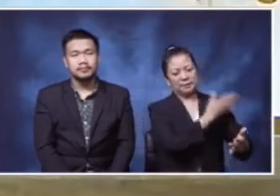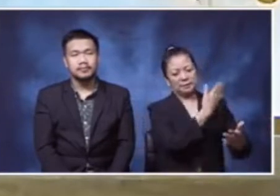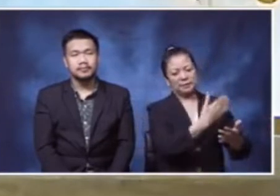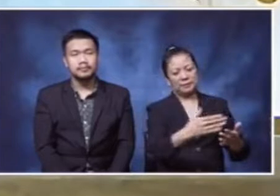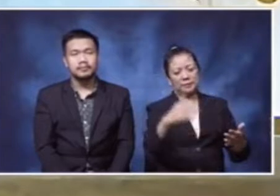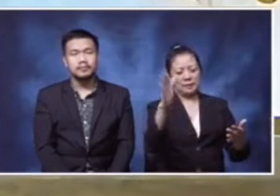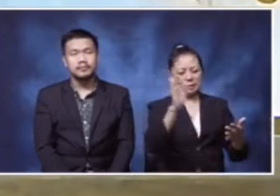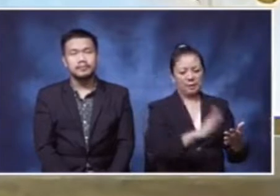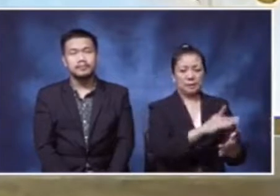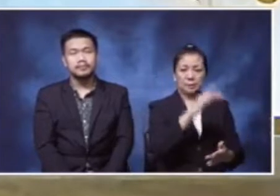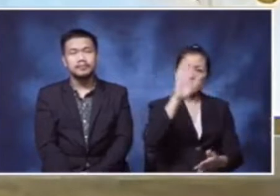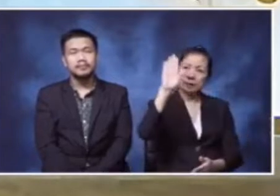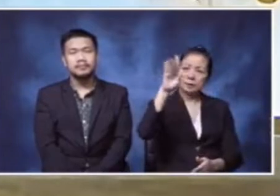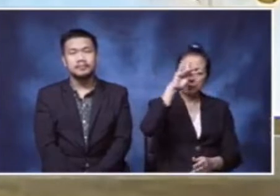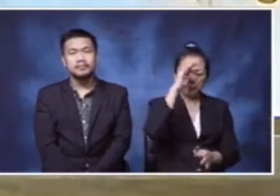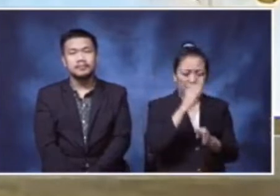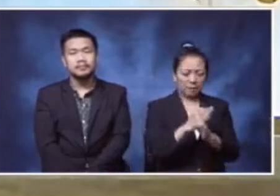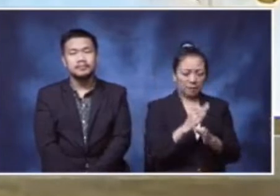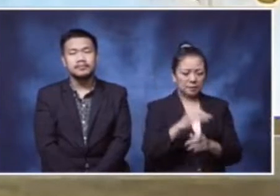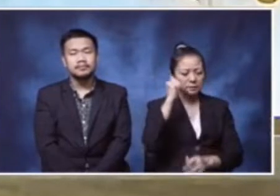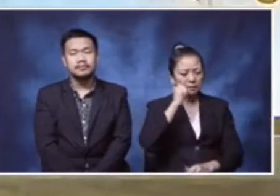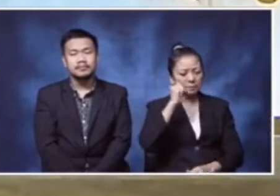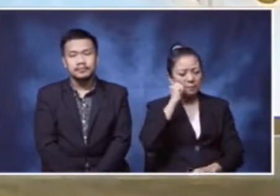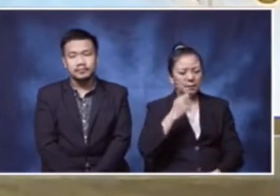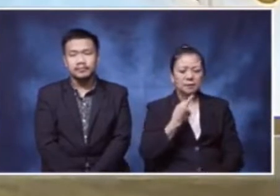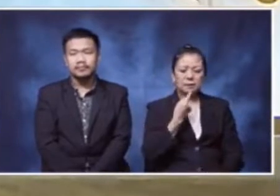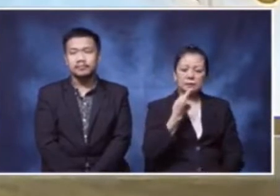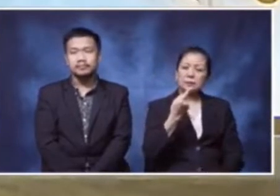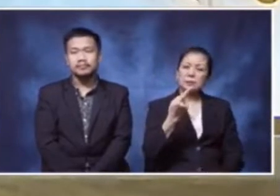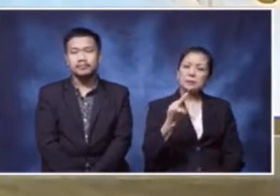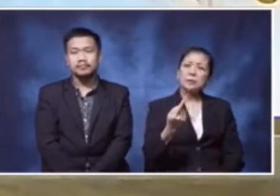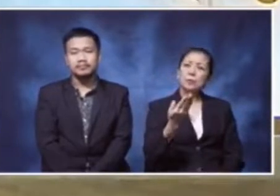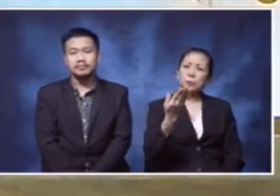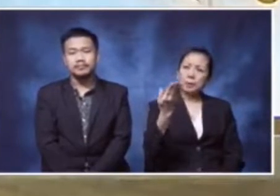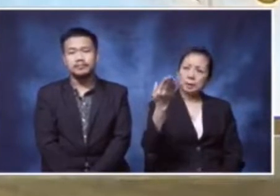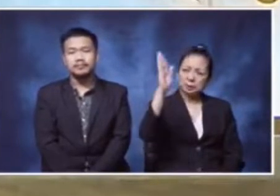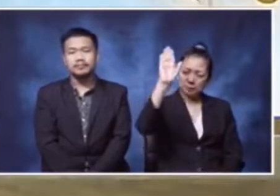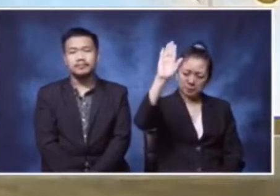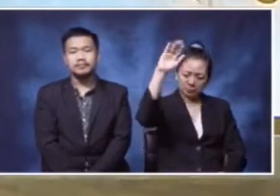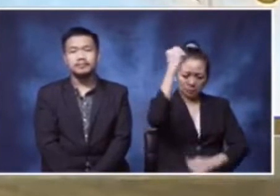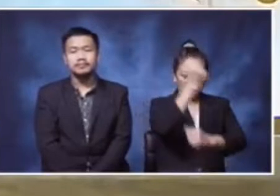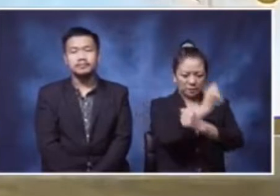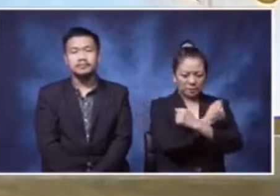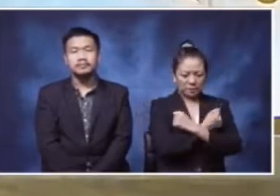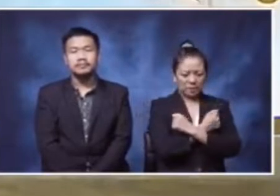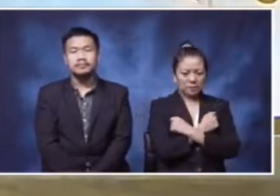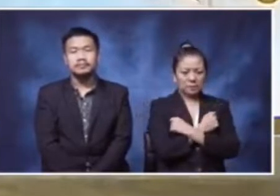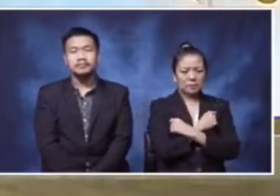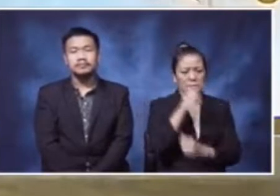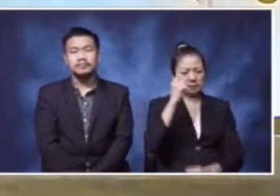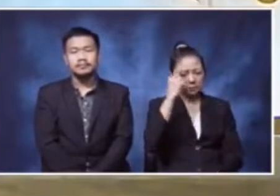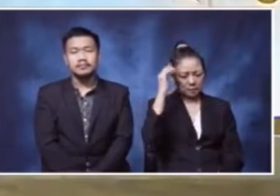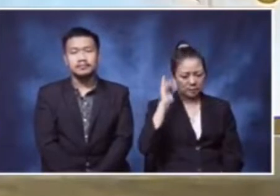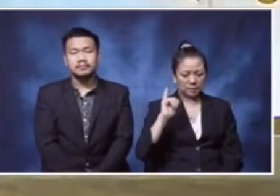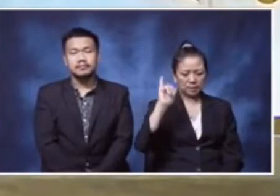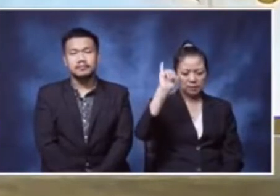aawitin. Ang katapatan mo'y laging sasambitin, yaong pag-ibig mo'y walang